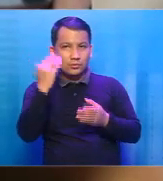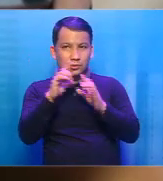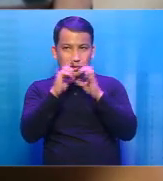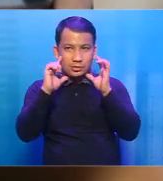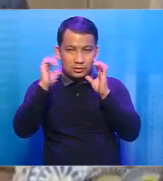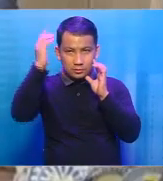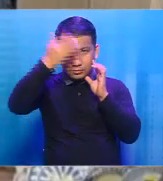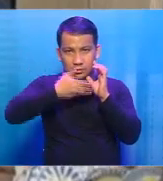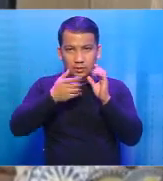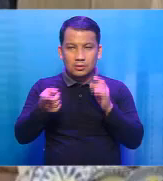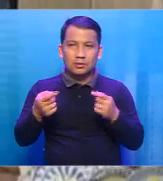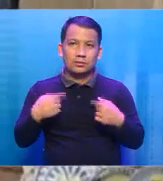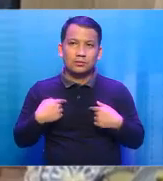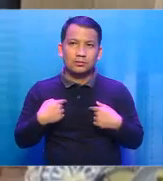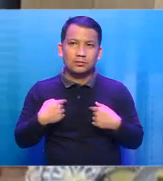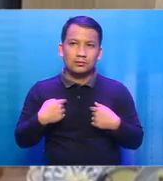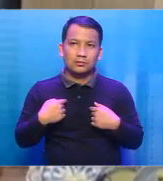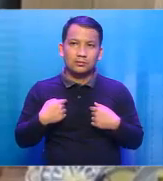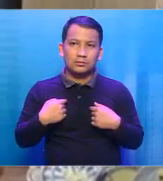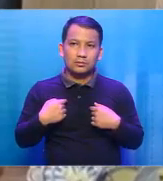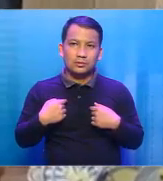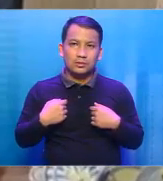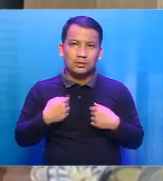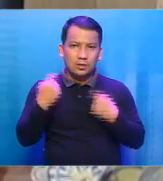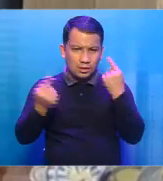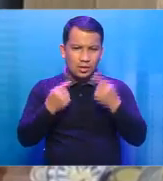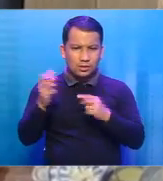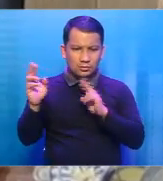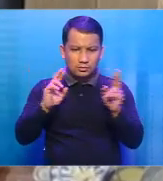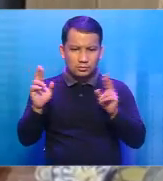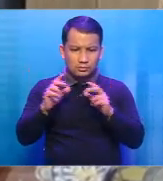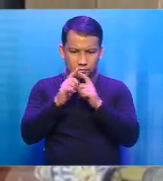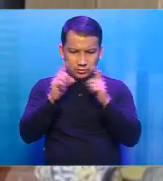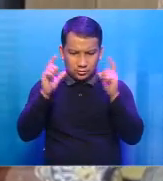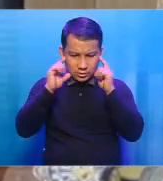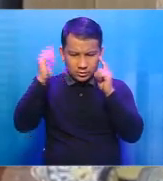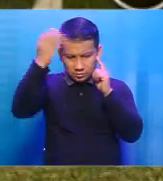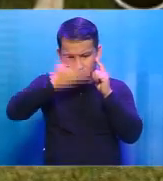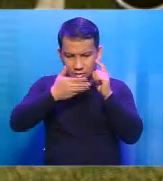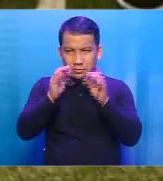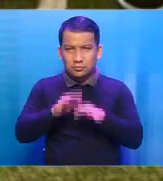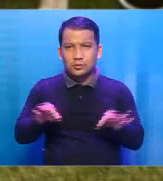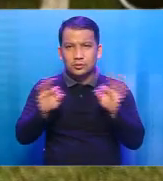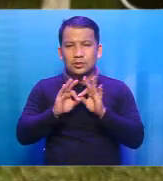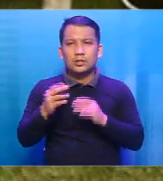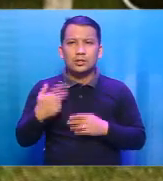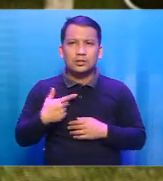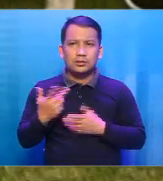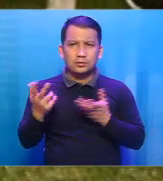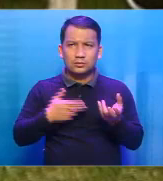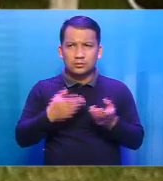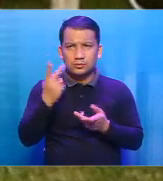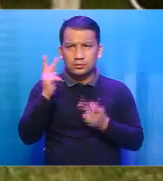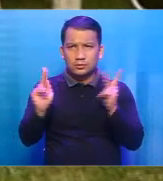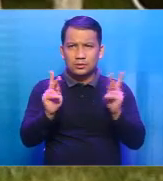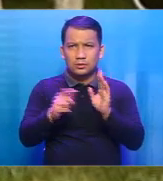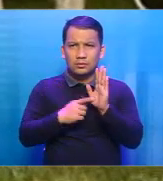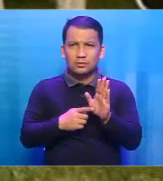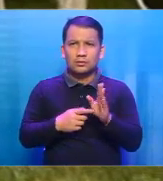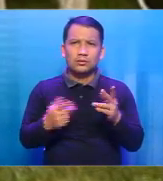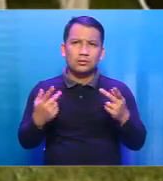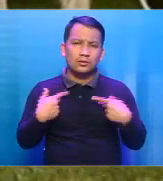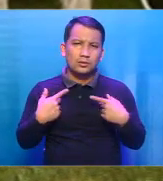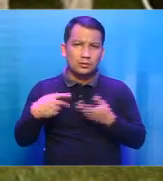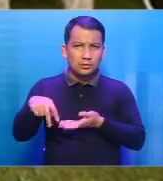isuot yung mask niya. Pero ako, every time talaga conscious ako na susuot ko talaga yung mask ko. Kinainis din ang ilang netizens na may